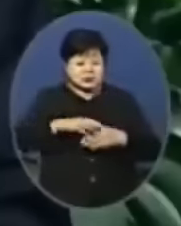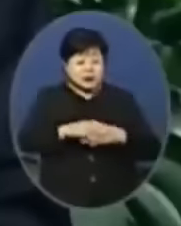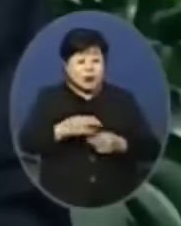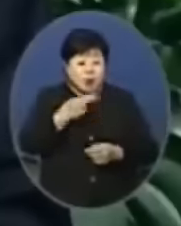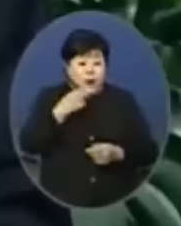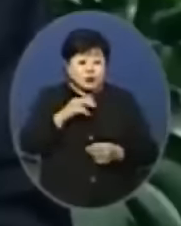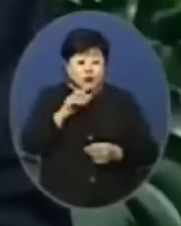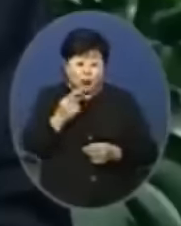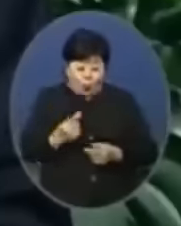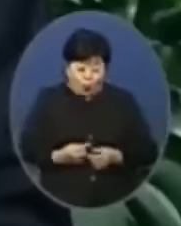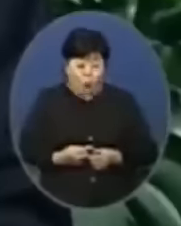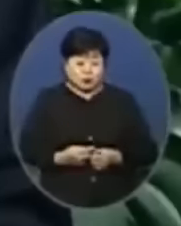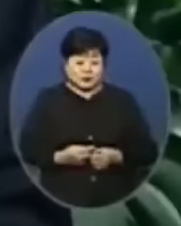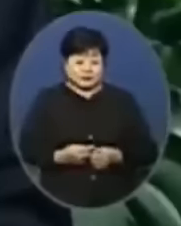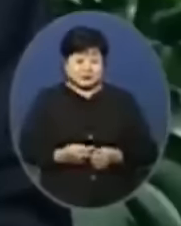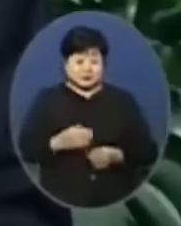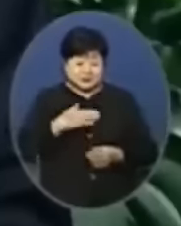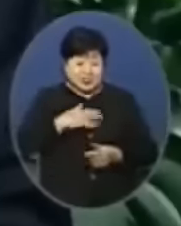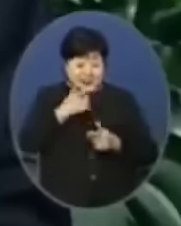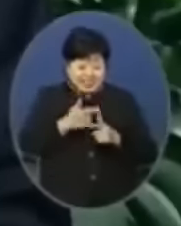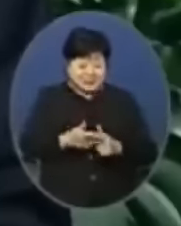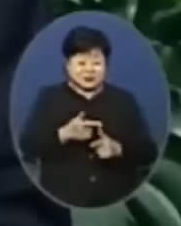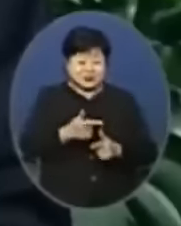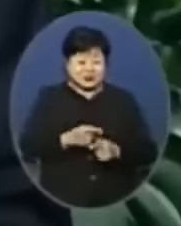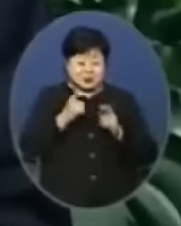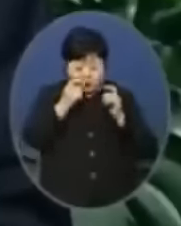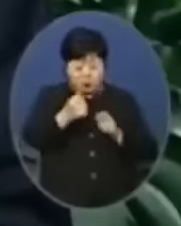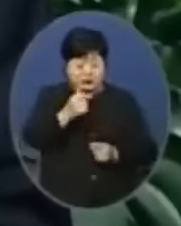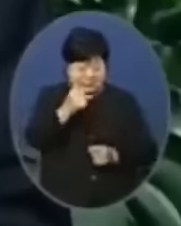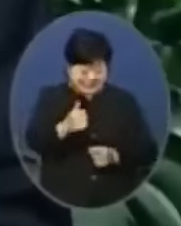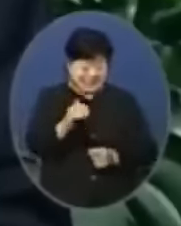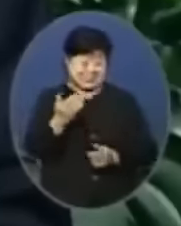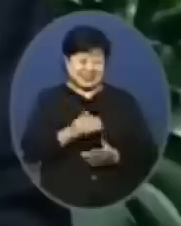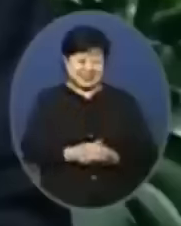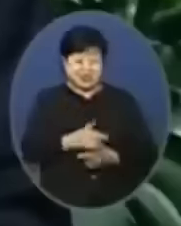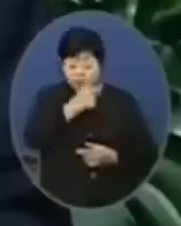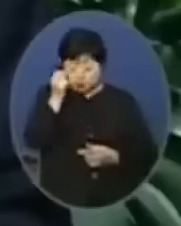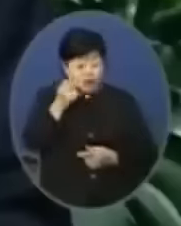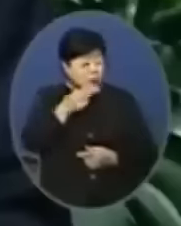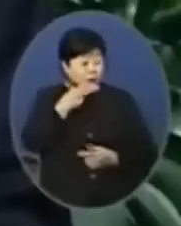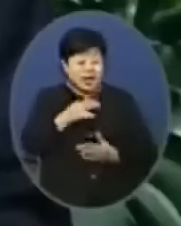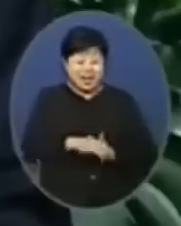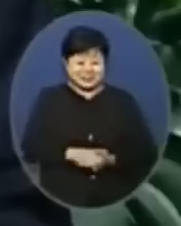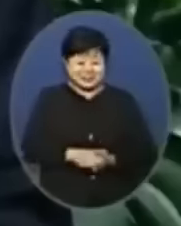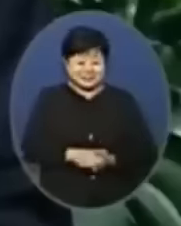잡히는 게 없어도 나는 예수님이 나의 목자시니 부족함이 없다.